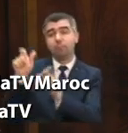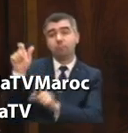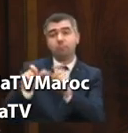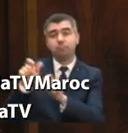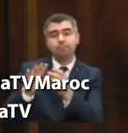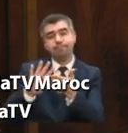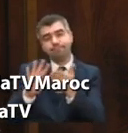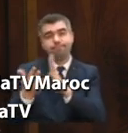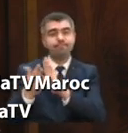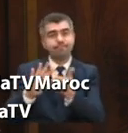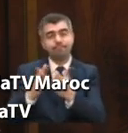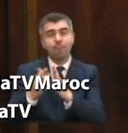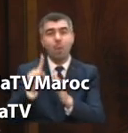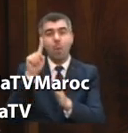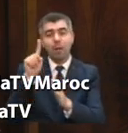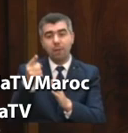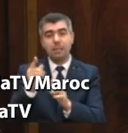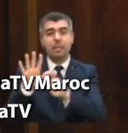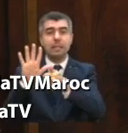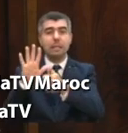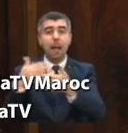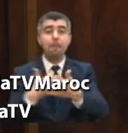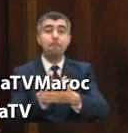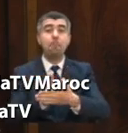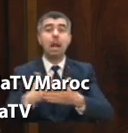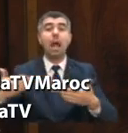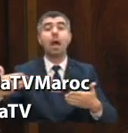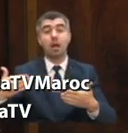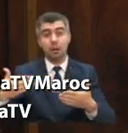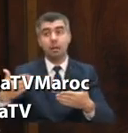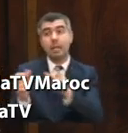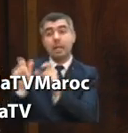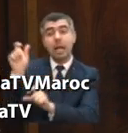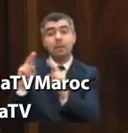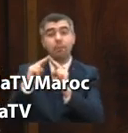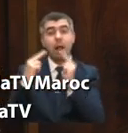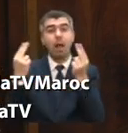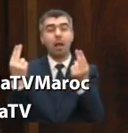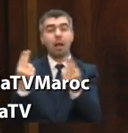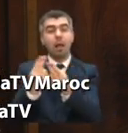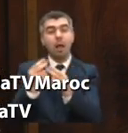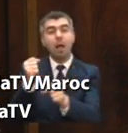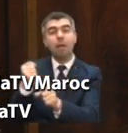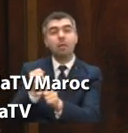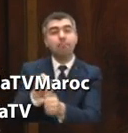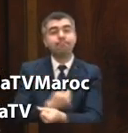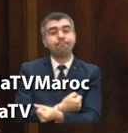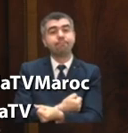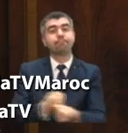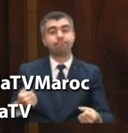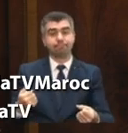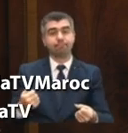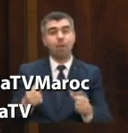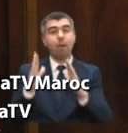ما يقرب من 1.6 مليار عامل في الاقتصاد غير مهيكل عبر العالم بشكل كبير من تدابير الحجر